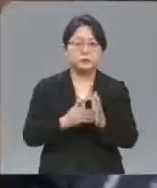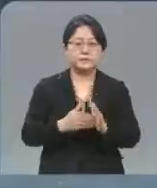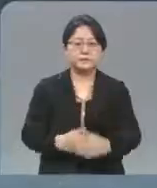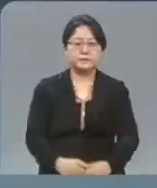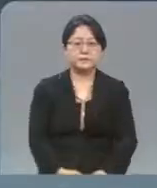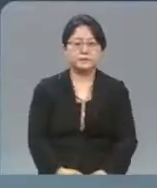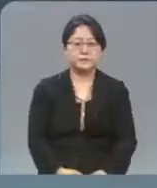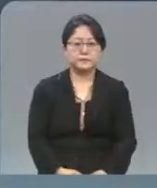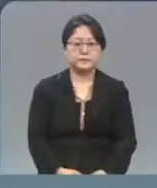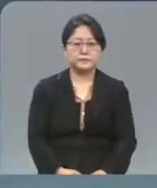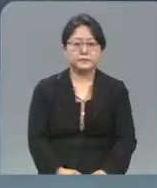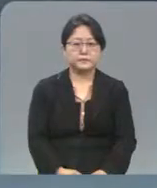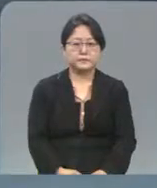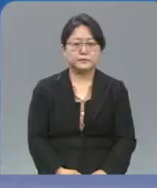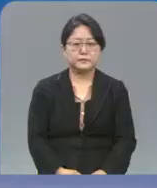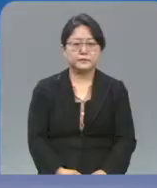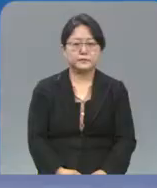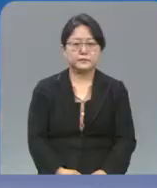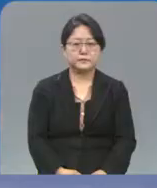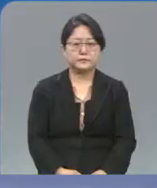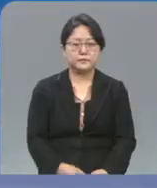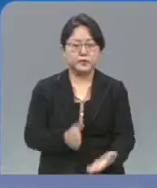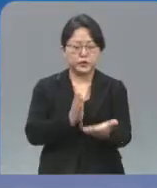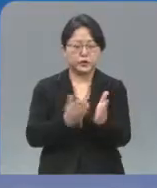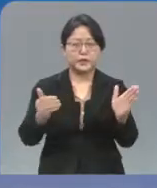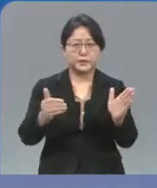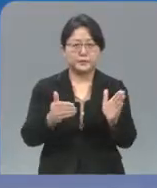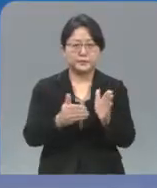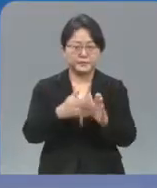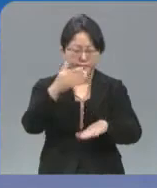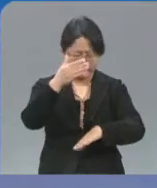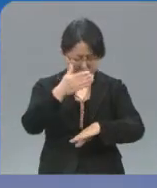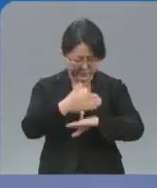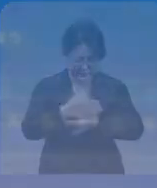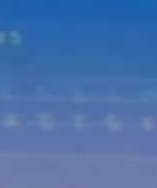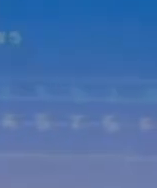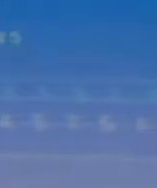증가했습니다. 뉴스를 마칩니다. 감사합니다.